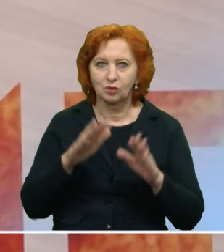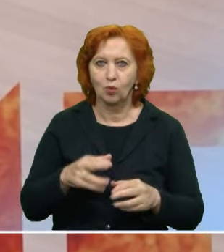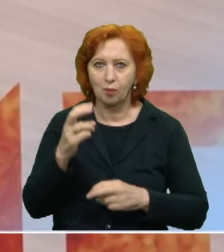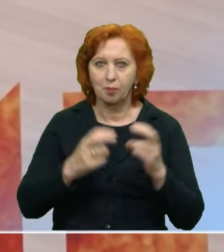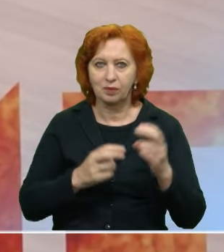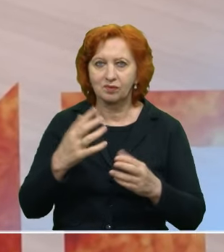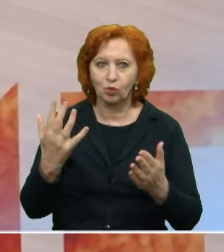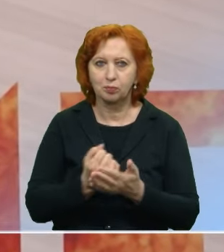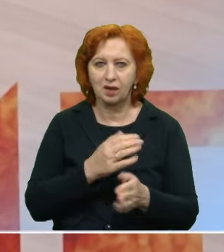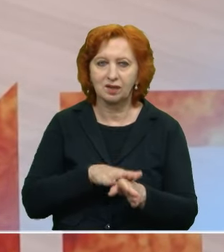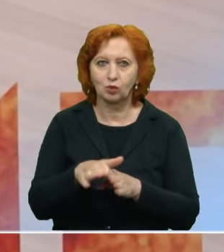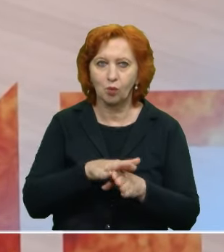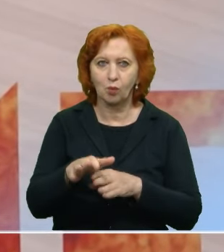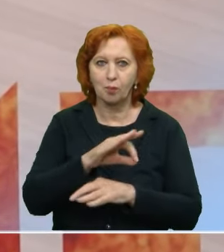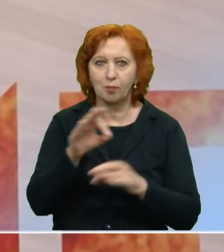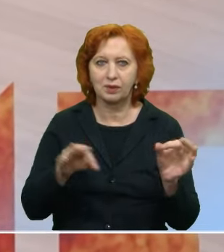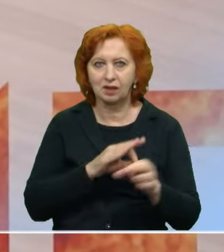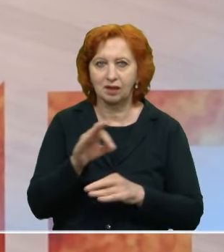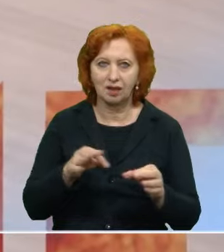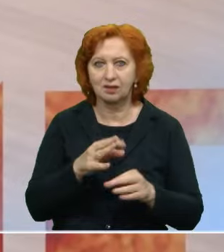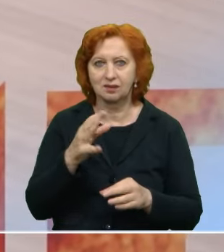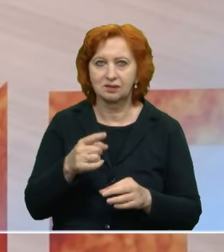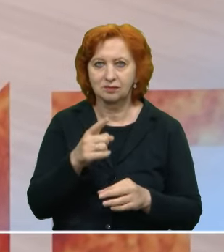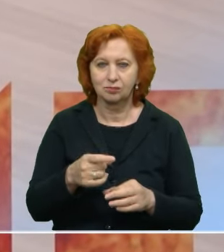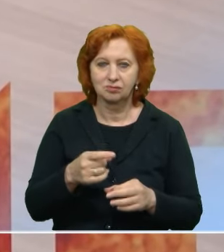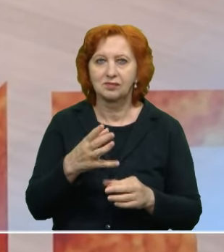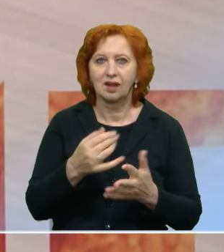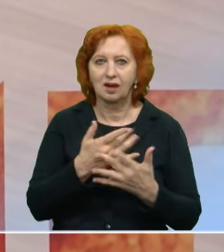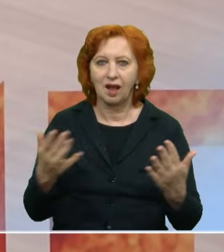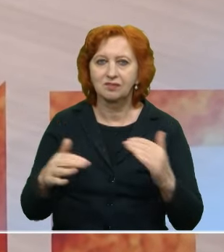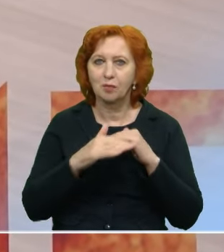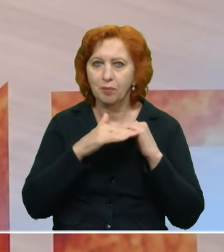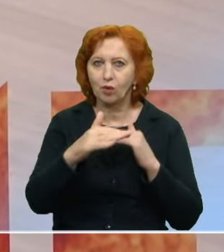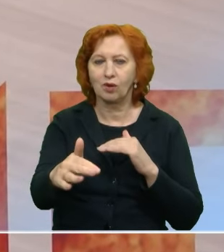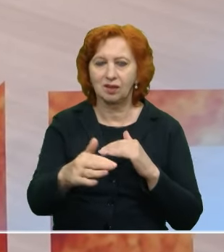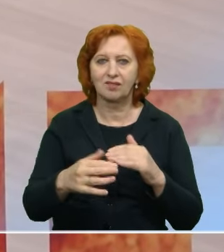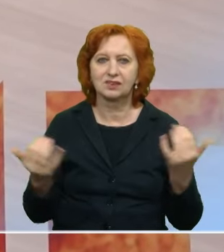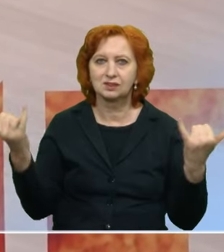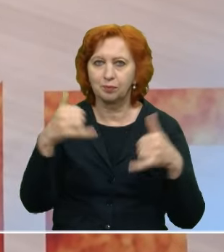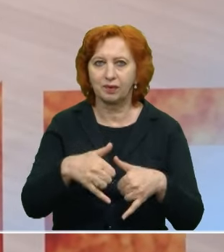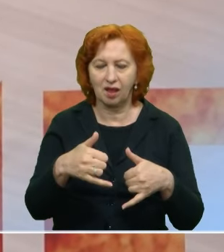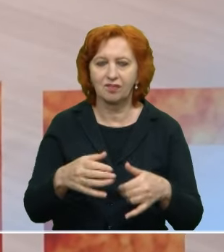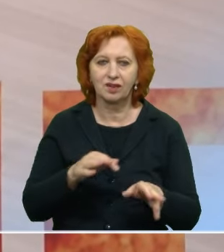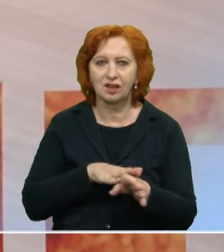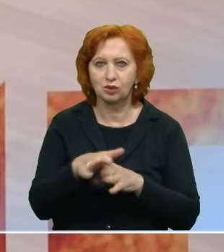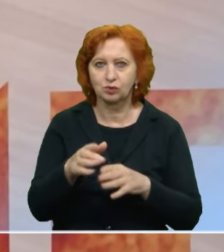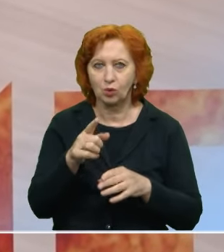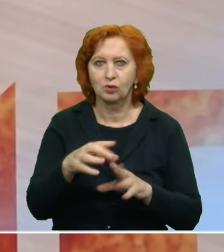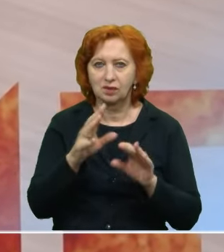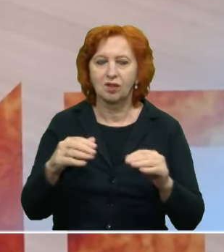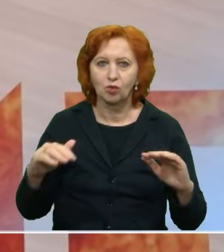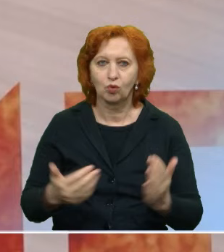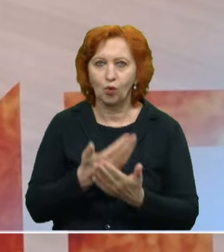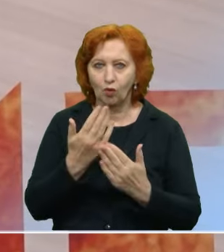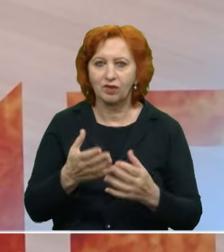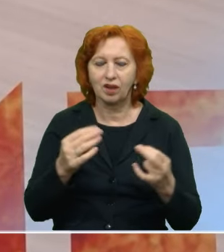Предприятие успешно реализует проекты по созданию катанки, листового проката, ферросплавов. Для региона это совершенно новые